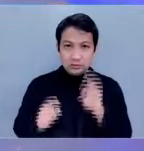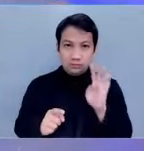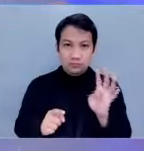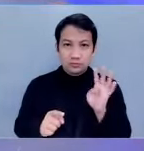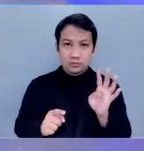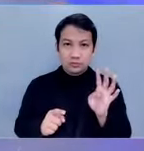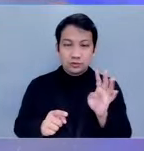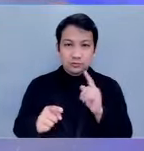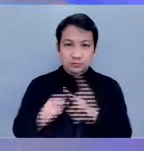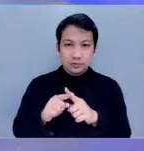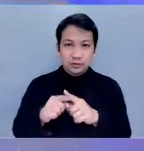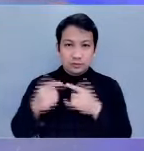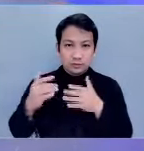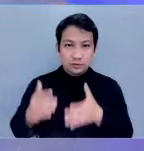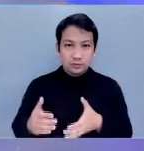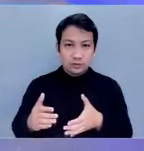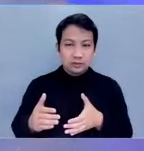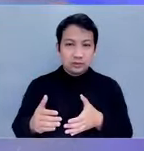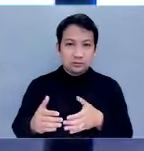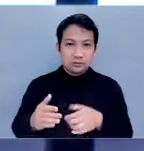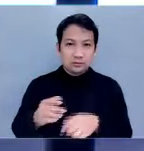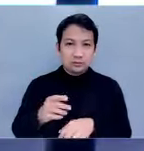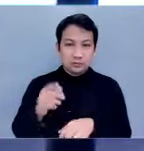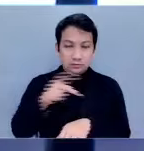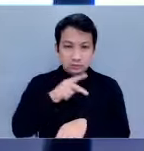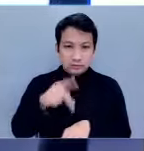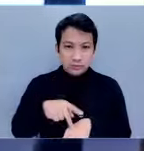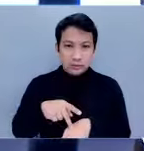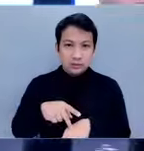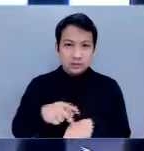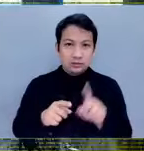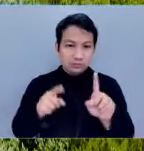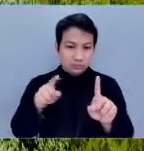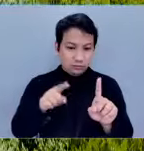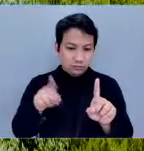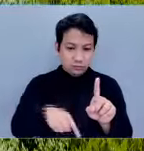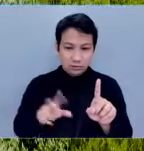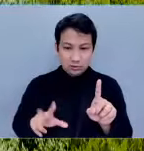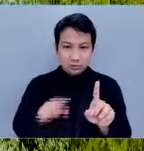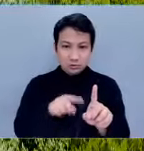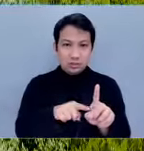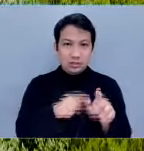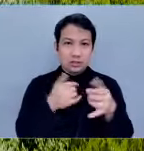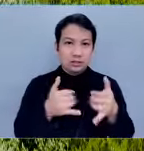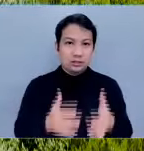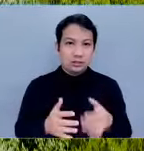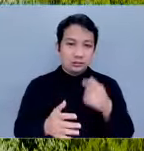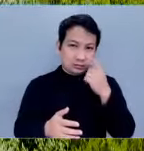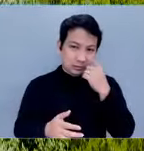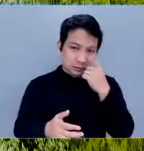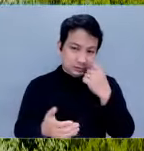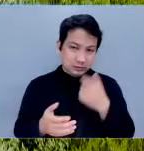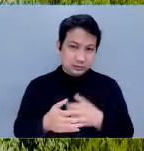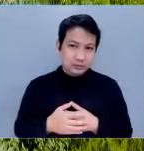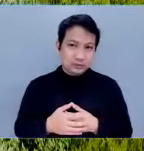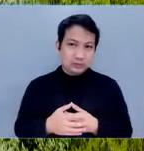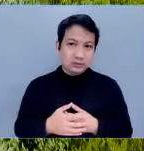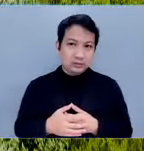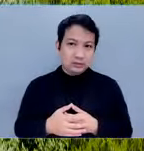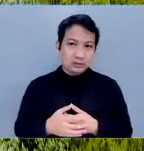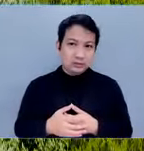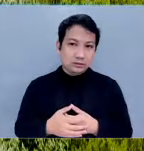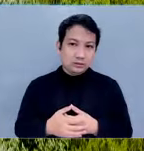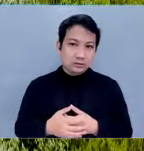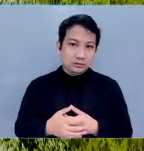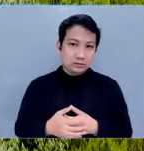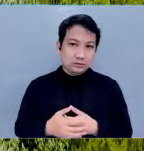ang mga gamers sa Pilipinas. Yes, madami. Wow. One out of three Filipinos are gamers. Let's see. 1, 2, 3, 4, 5. Oyo! One out of five